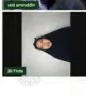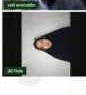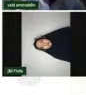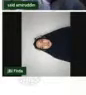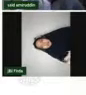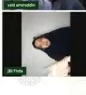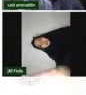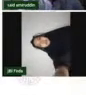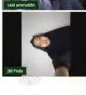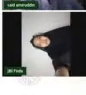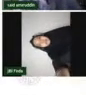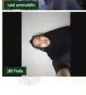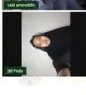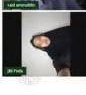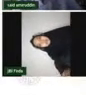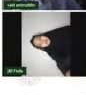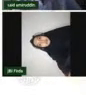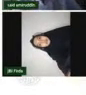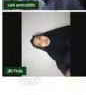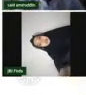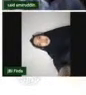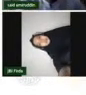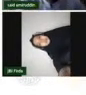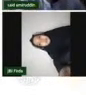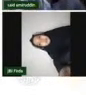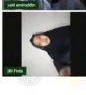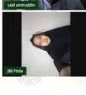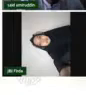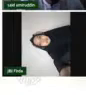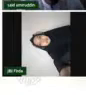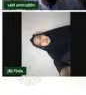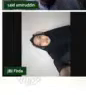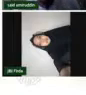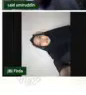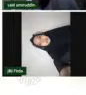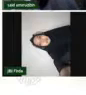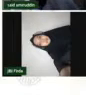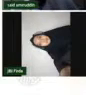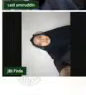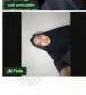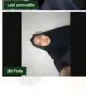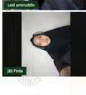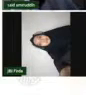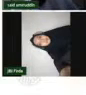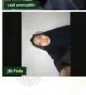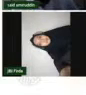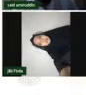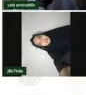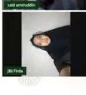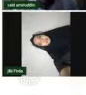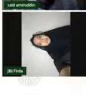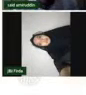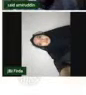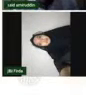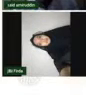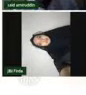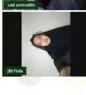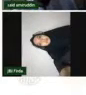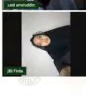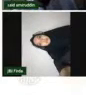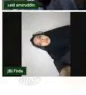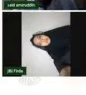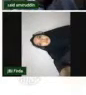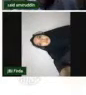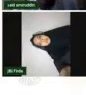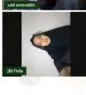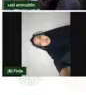Oke, sebelum kita melihat langkah, kita lihat dulu apa karakteristik daripada pembelajaran berdiferensiasi ini. Yang pertama, yaitu berdiferensiasi,